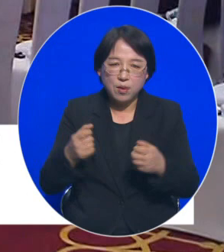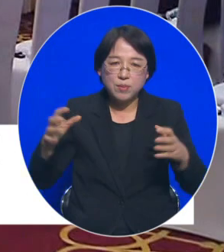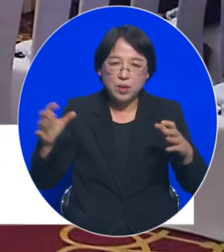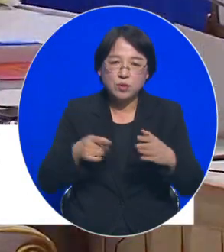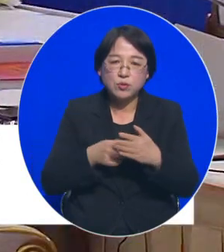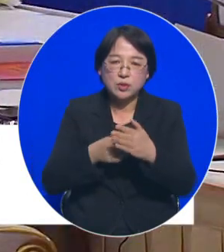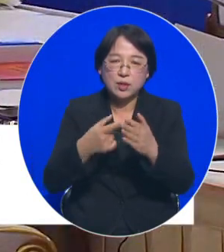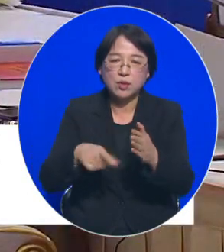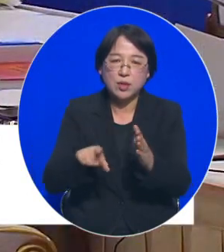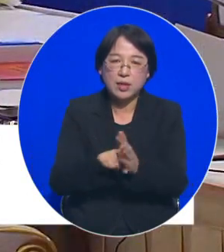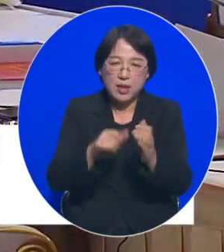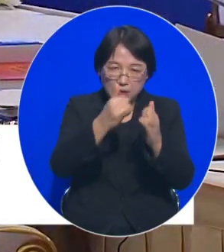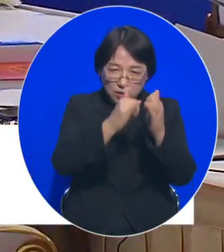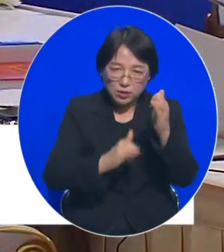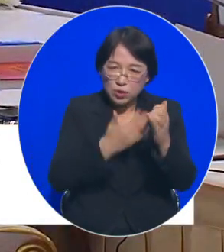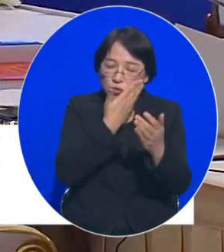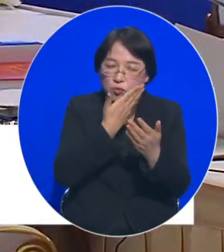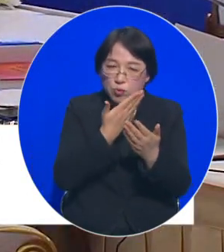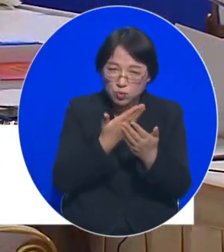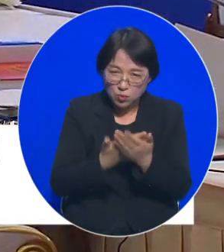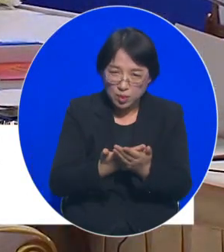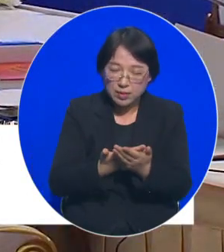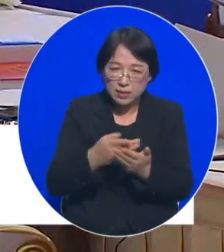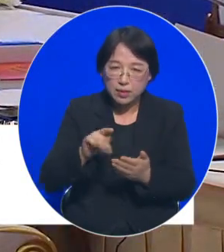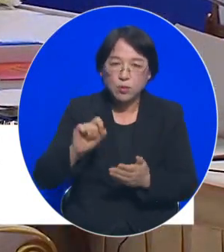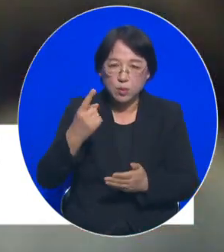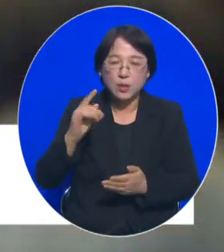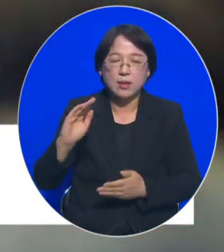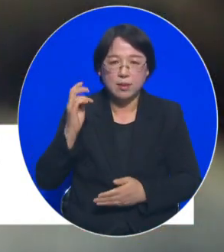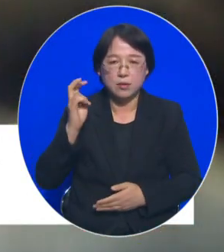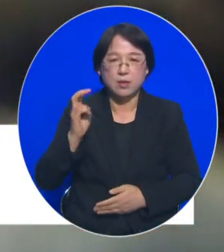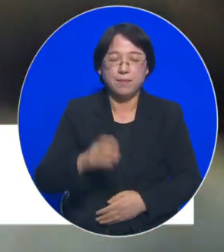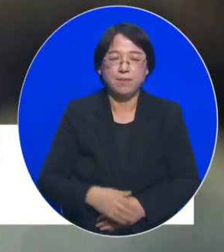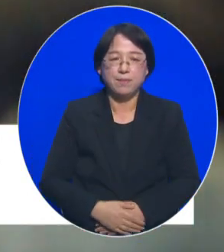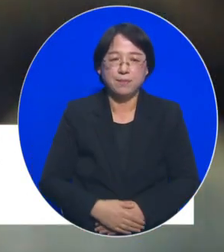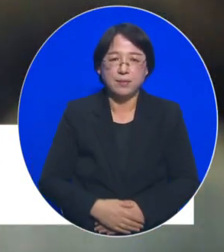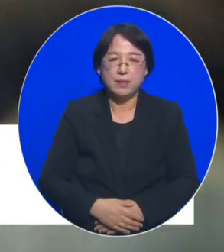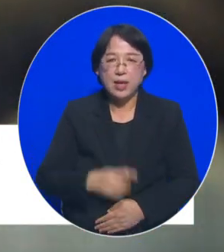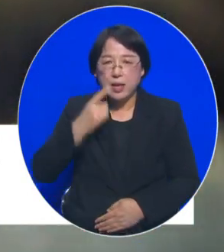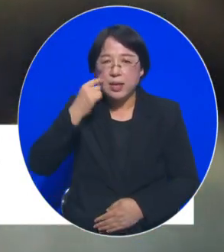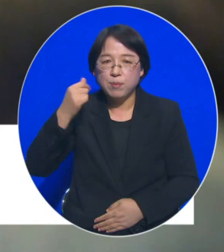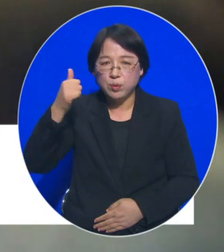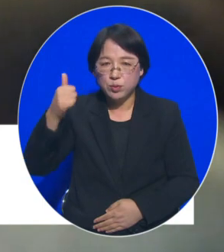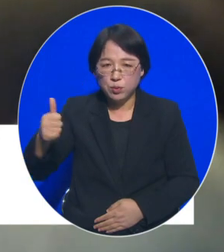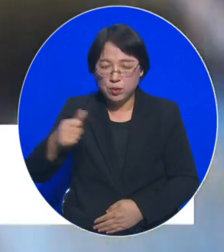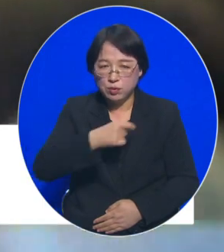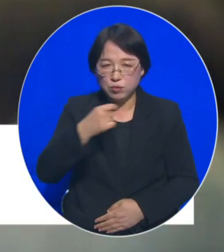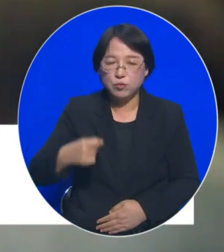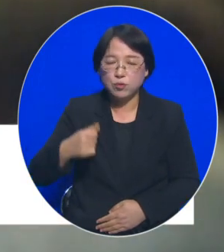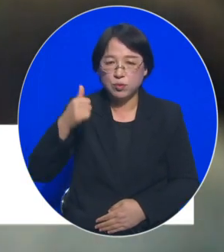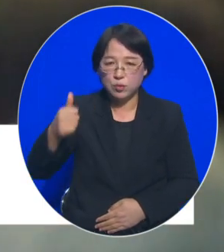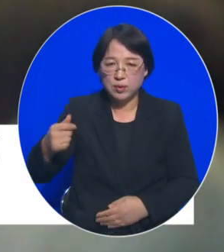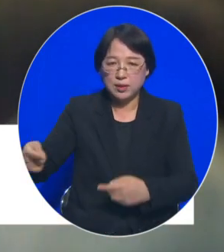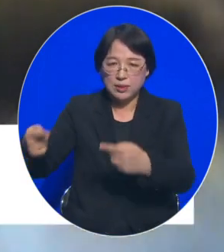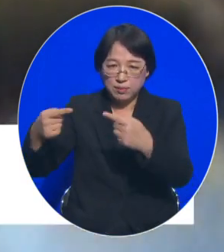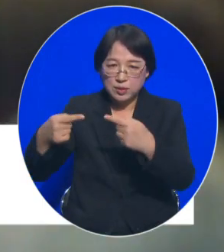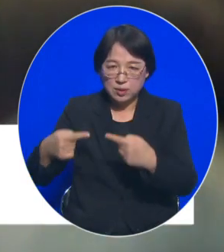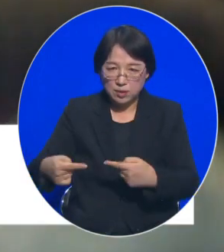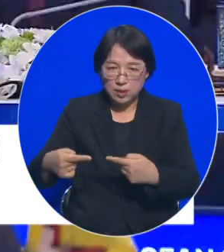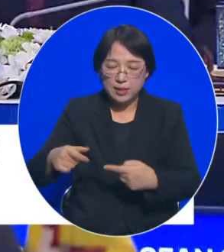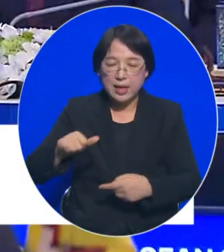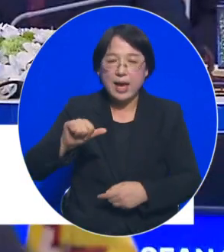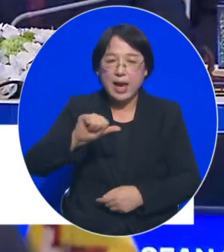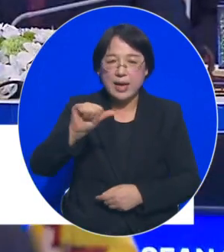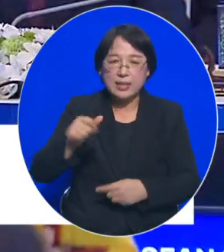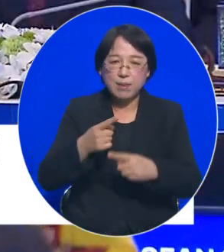이정표가 될 것이라고 평가했습니다 윤 대통령은 기시다 일본 총리와 리커창 중국 총리가 참석한 아세안 플러스